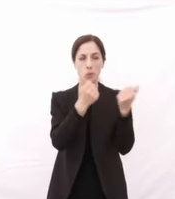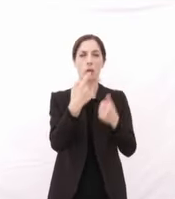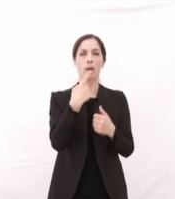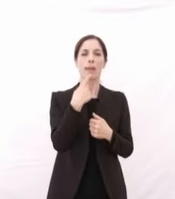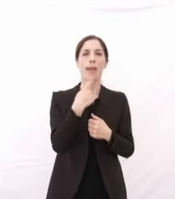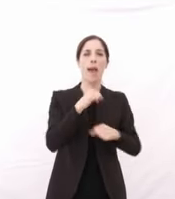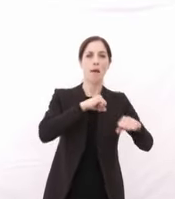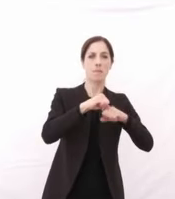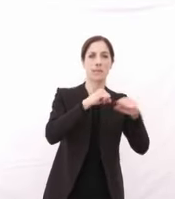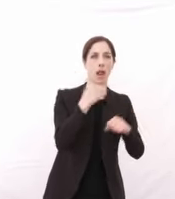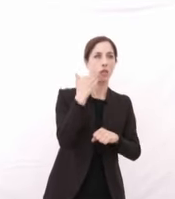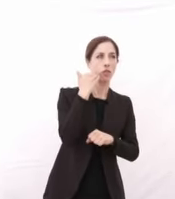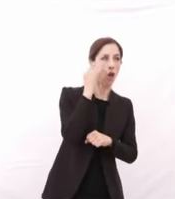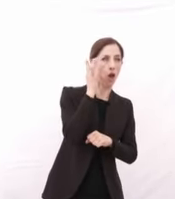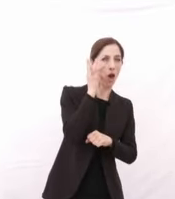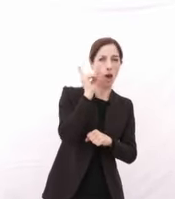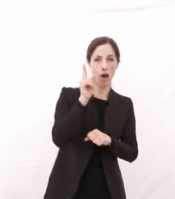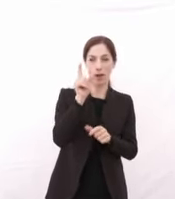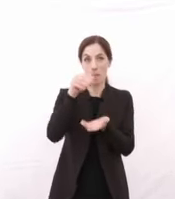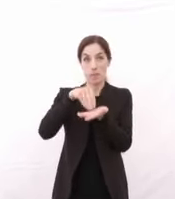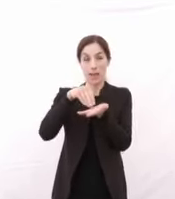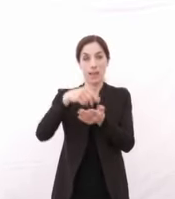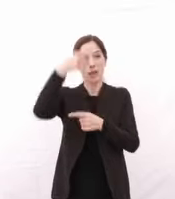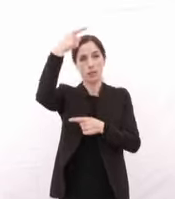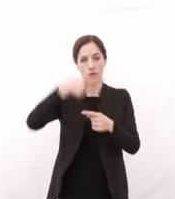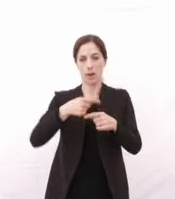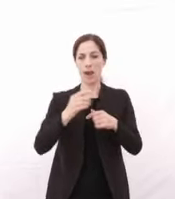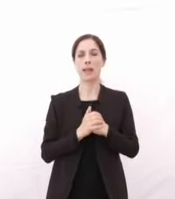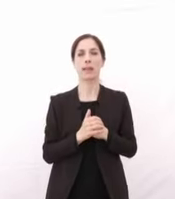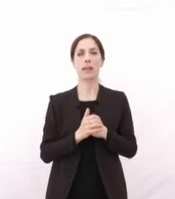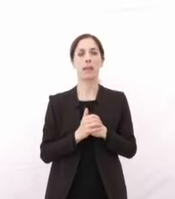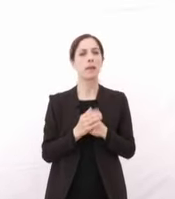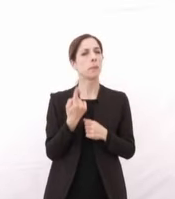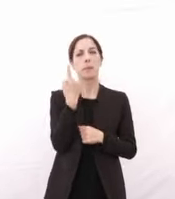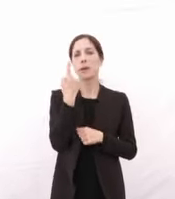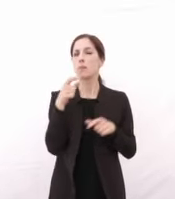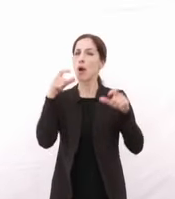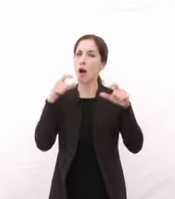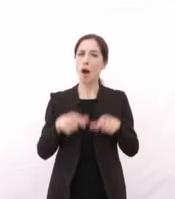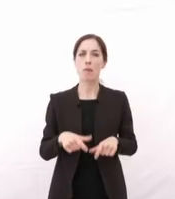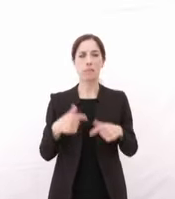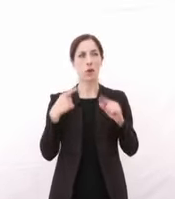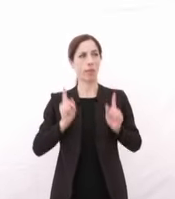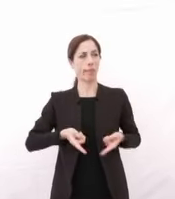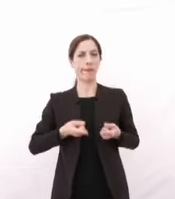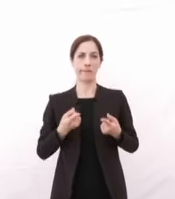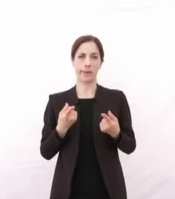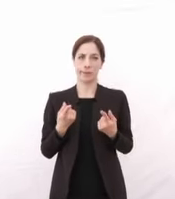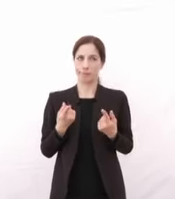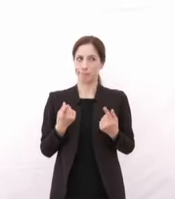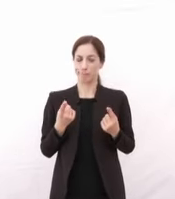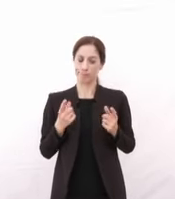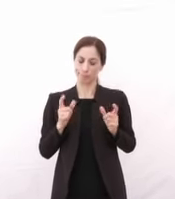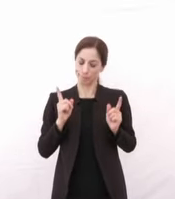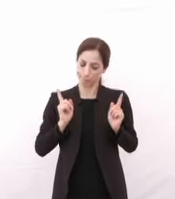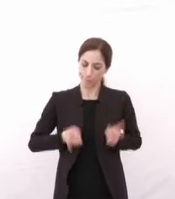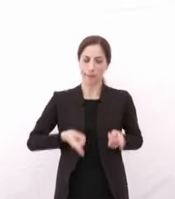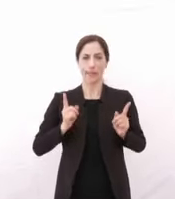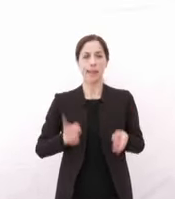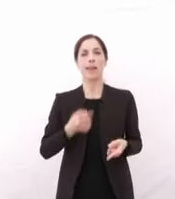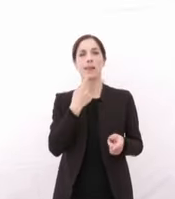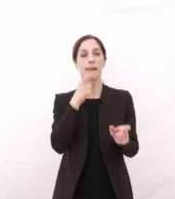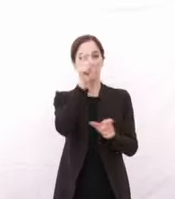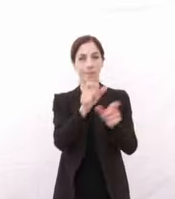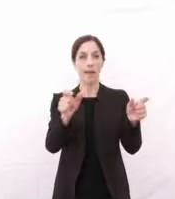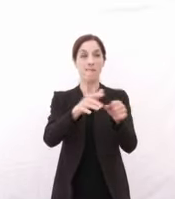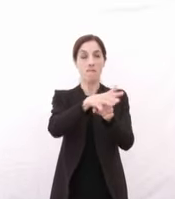qui oggi. La prima cosa che ci corre l'obbligo di fare è rivolgere un saluto affettuoso ai familiari delle vittime innocenti di